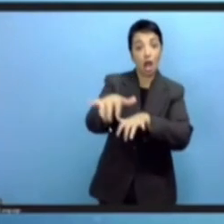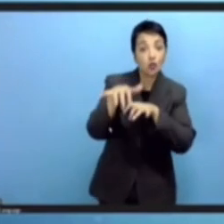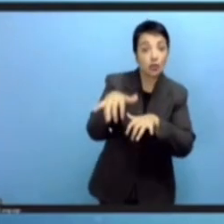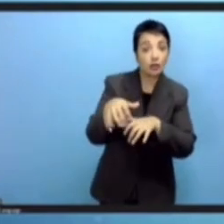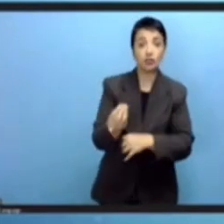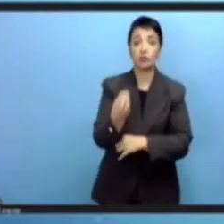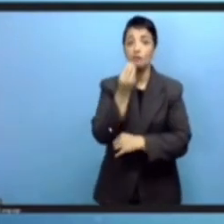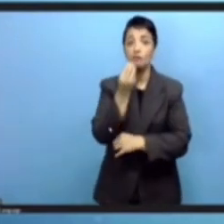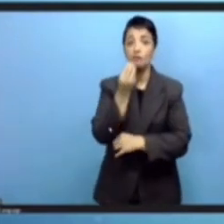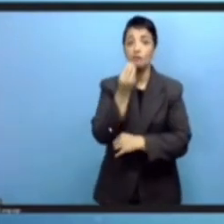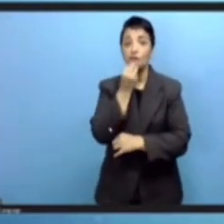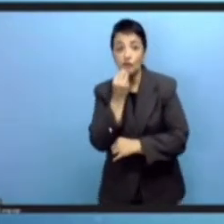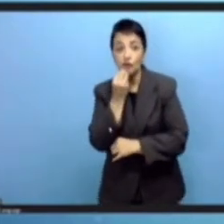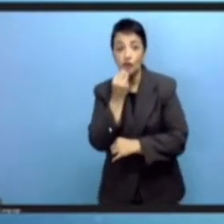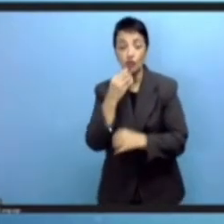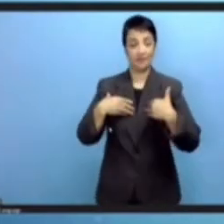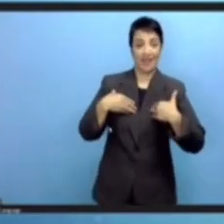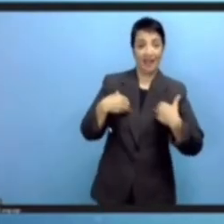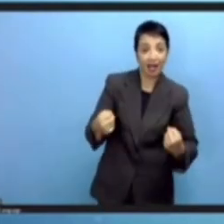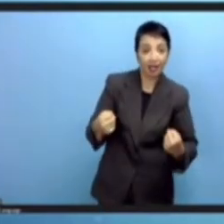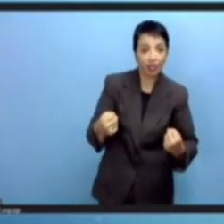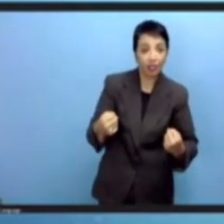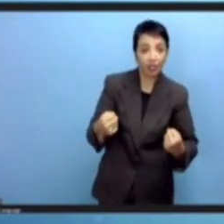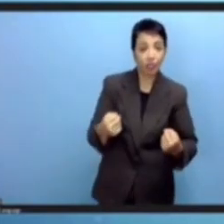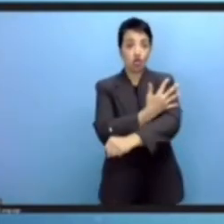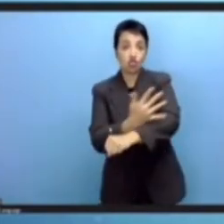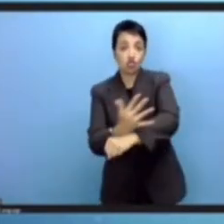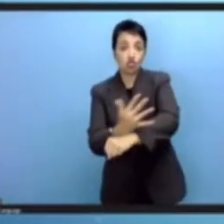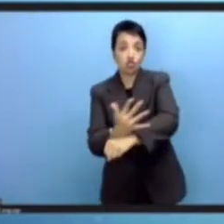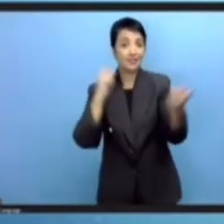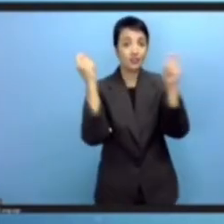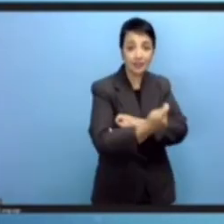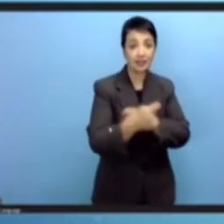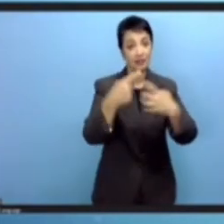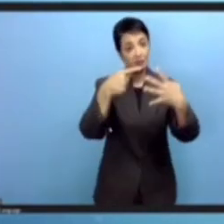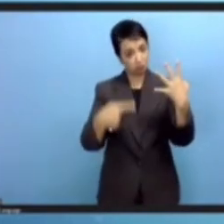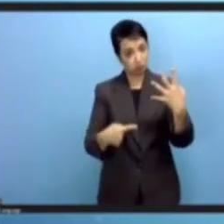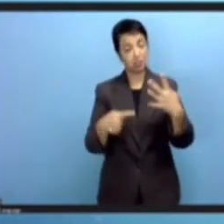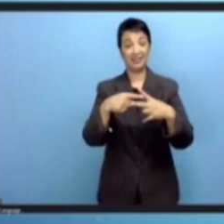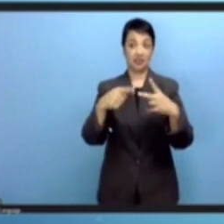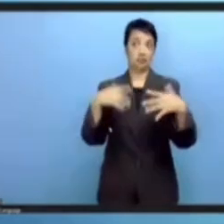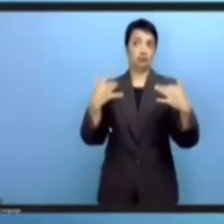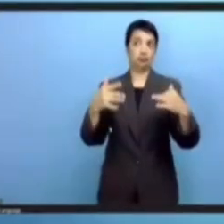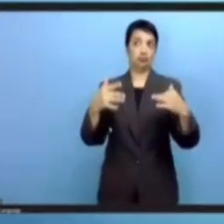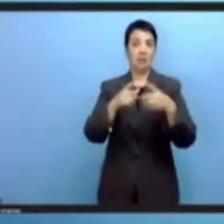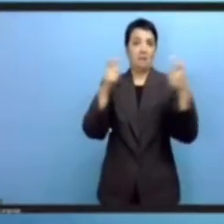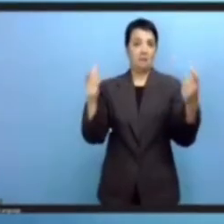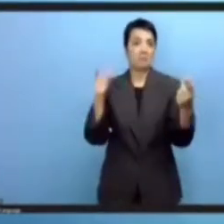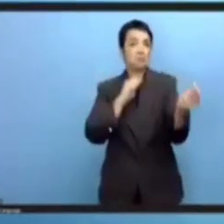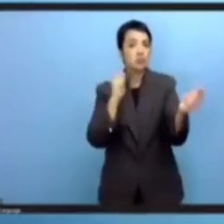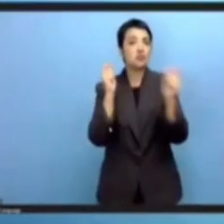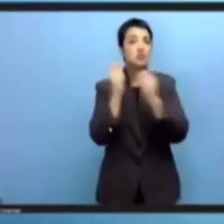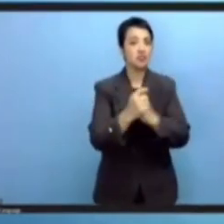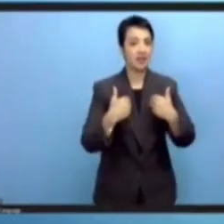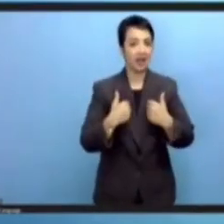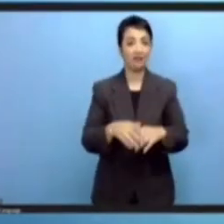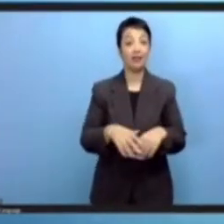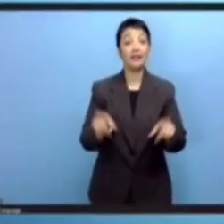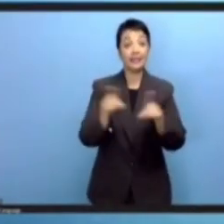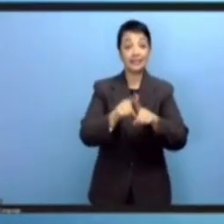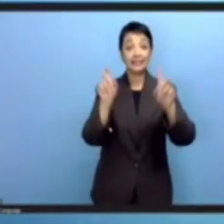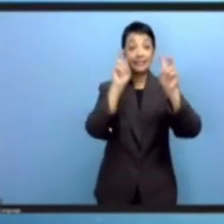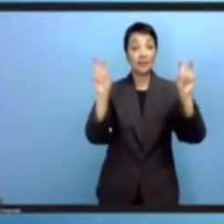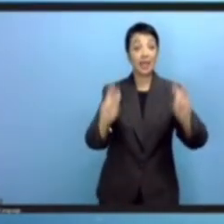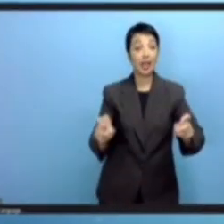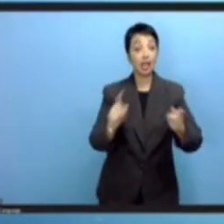qui se trivent entre le digital et le reste, la santé, l'éducation, la transition verte, une transition importante,